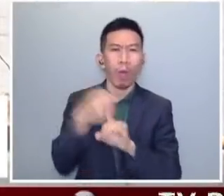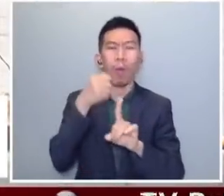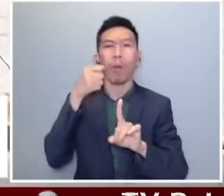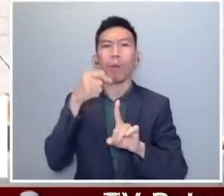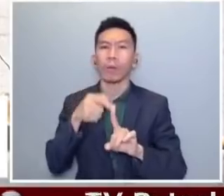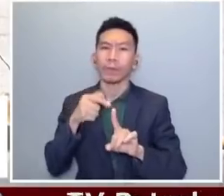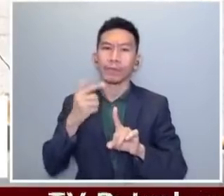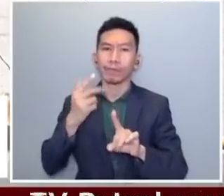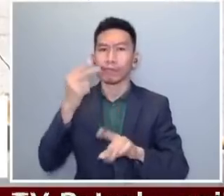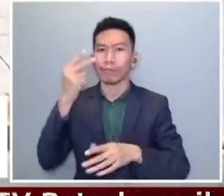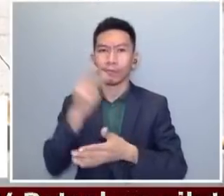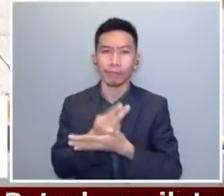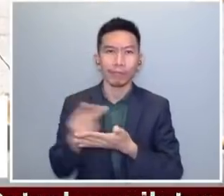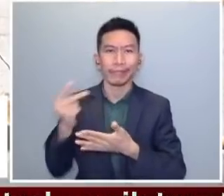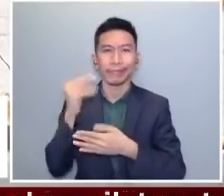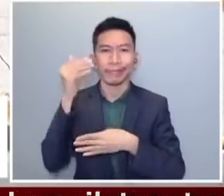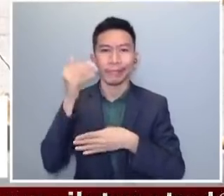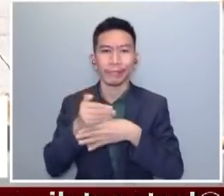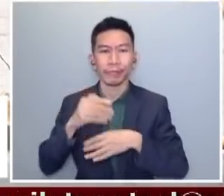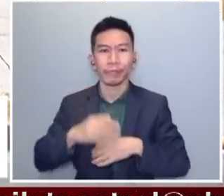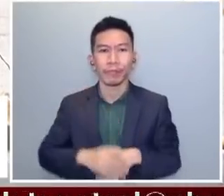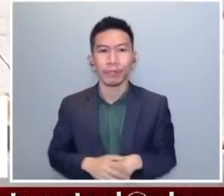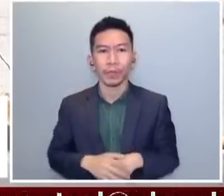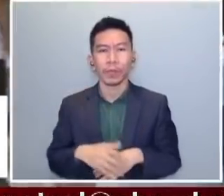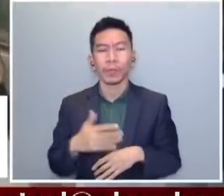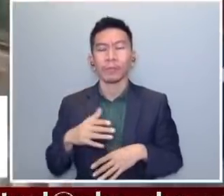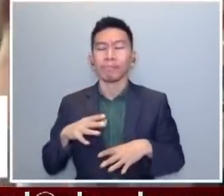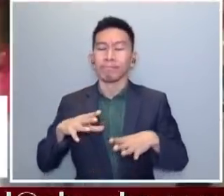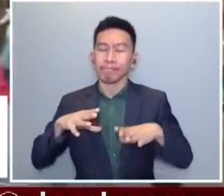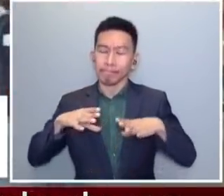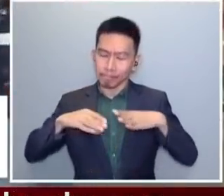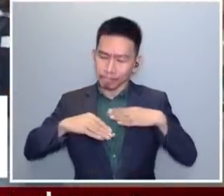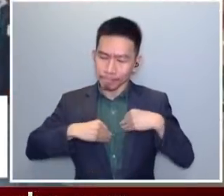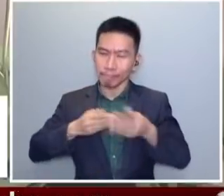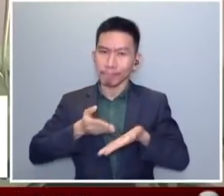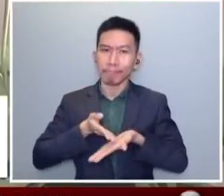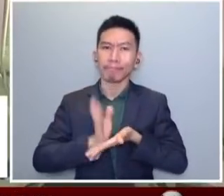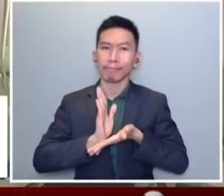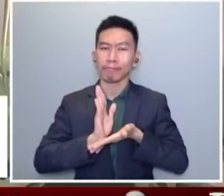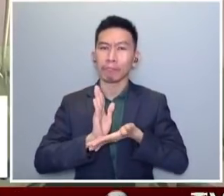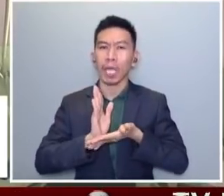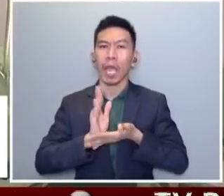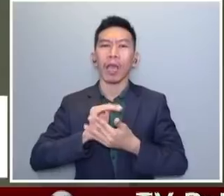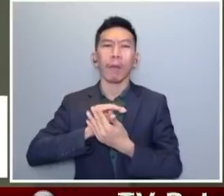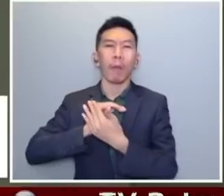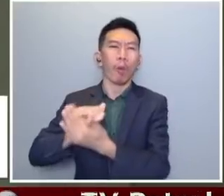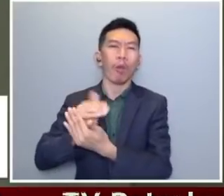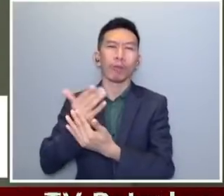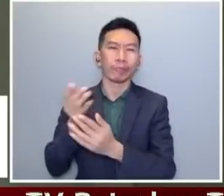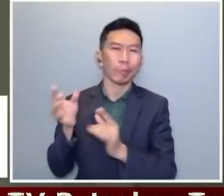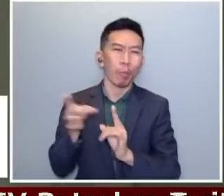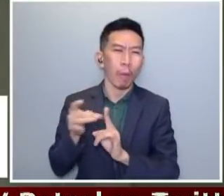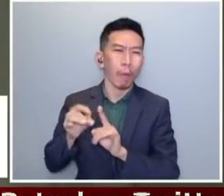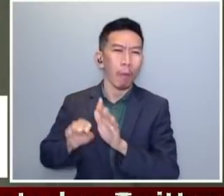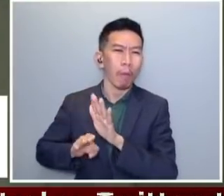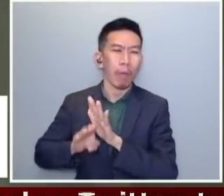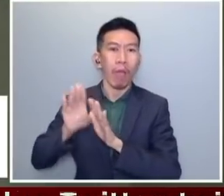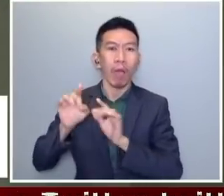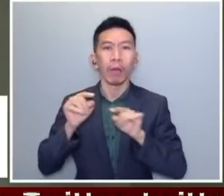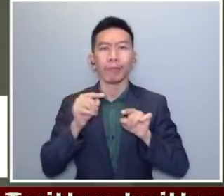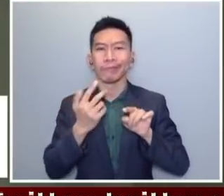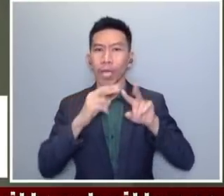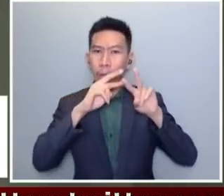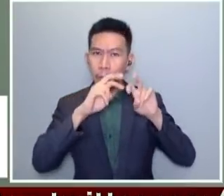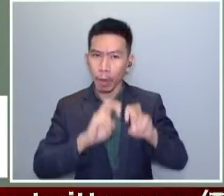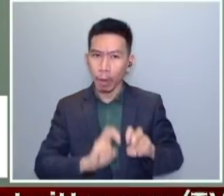lockdown. Pikit matang suungin ito kaysa mas lumala ang sitwasyon. Mga datos, resulta ng research at maging